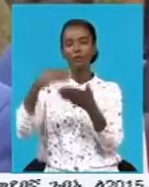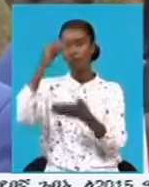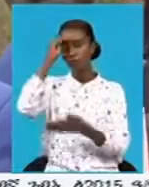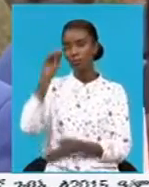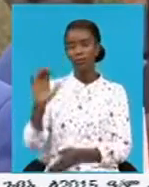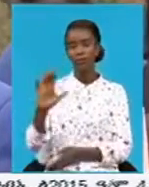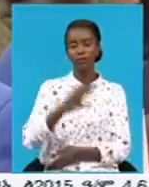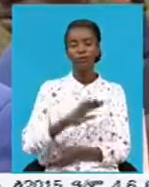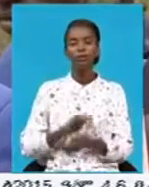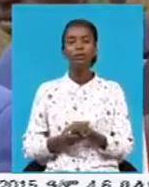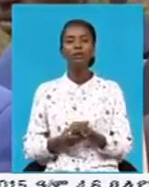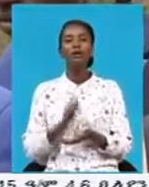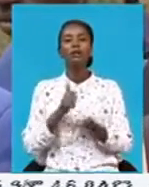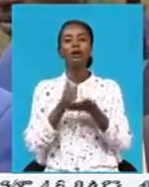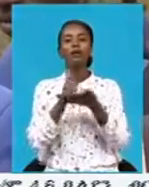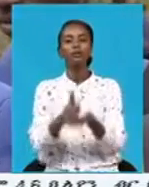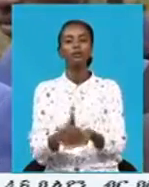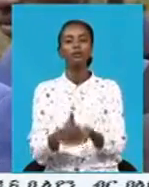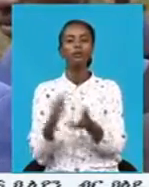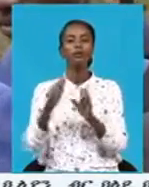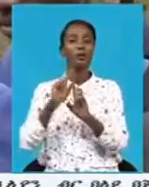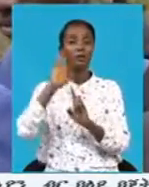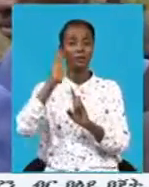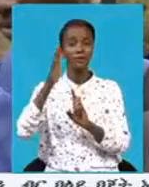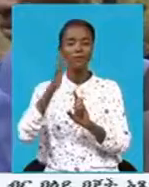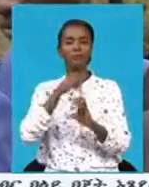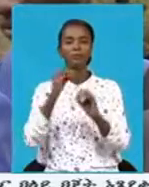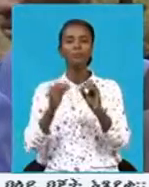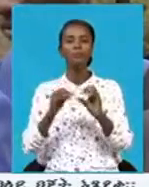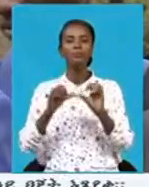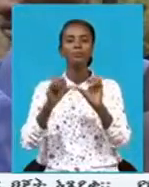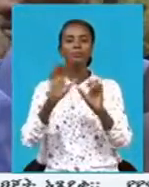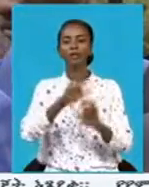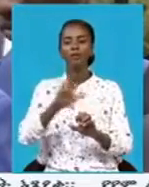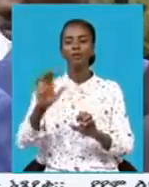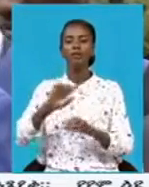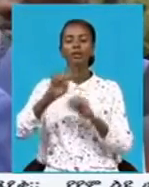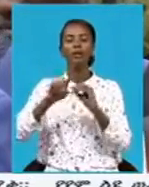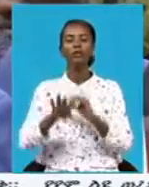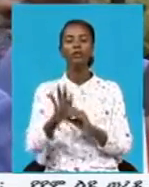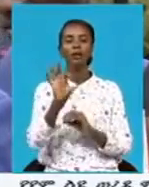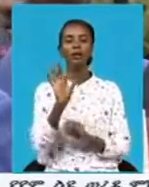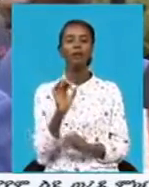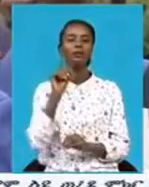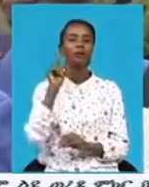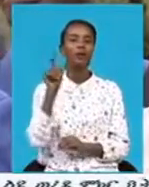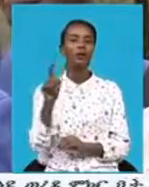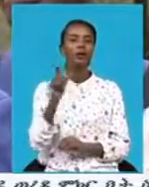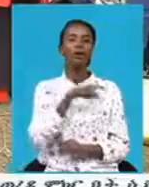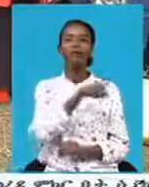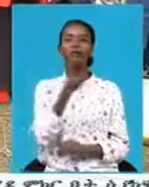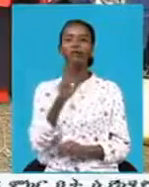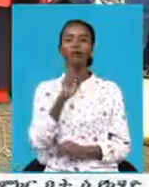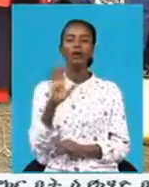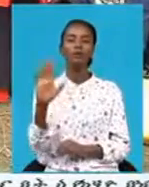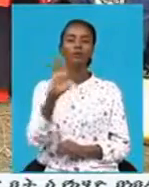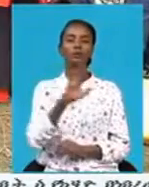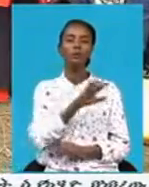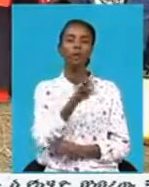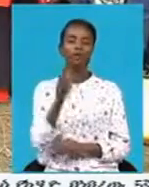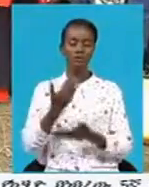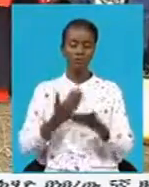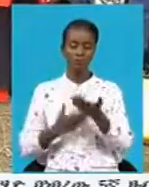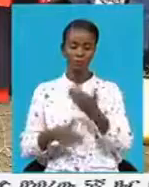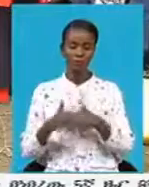የተማረላችሁ ያገዙት ወደፊት የሚያፈነጥሯቸው ልጆች ስለተገኘ ያ እናንተ ናችሁና እናንተን